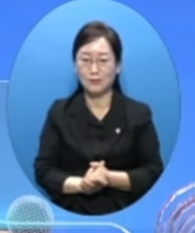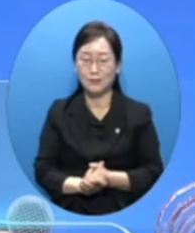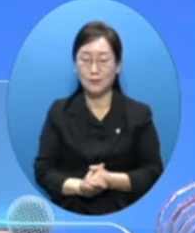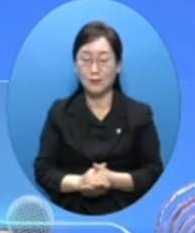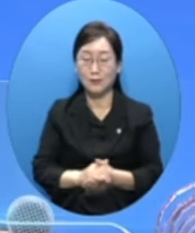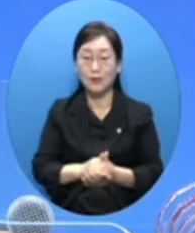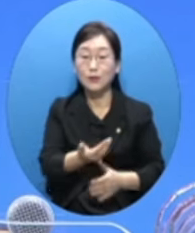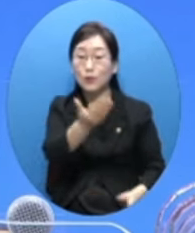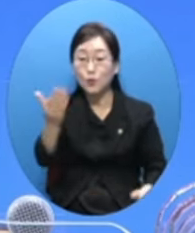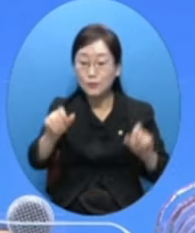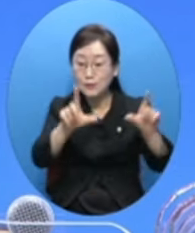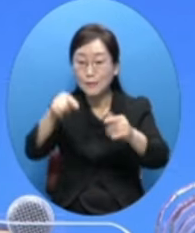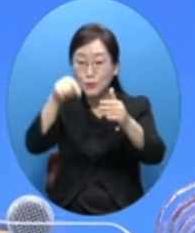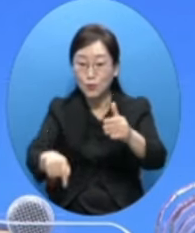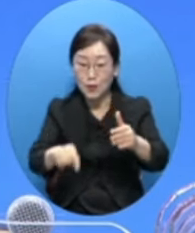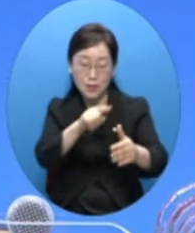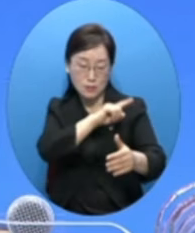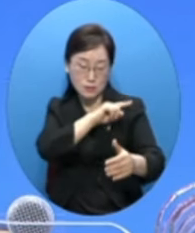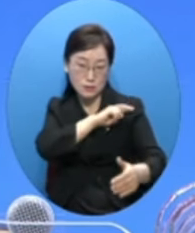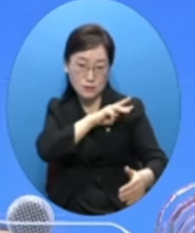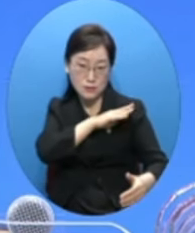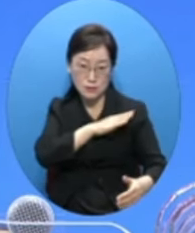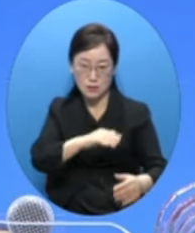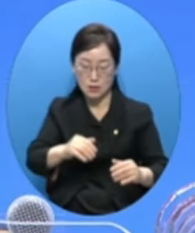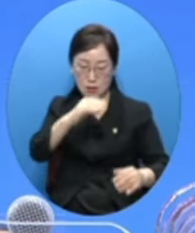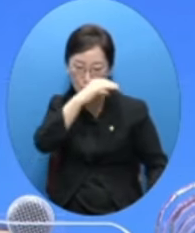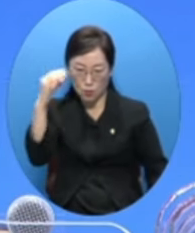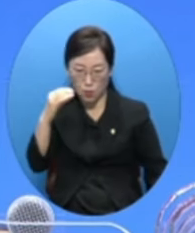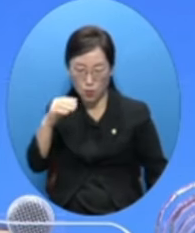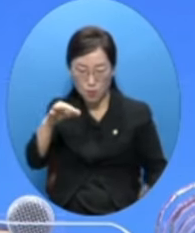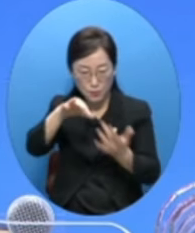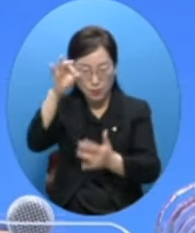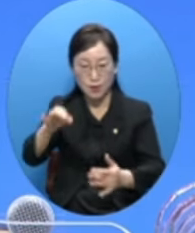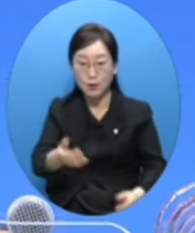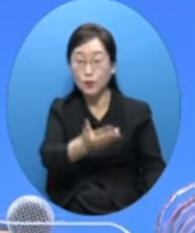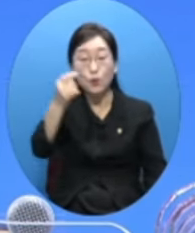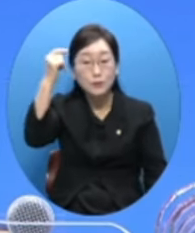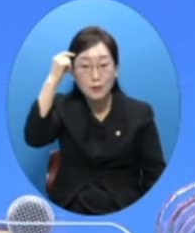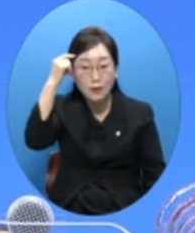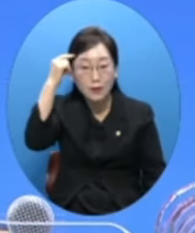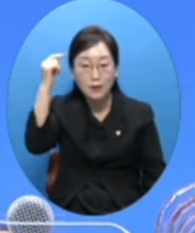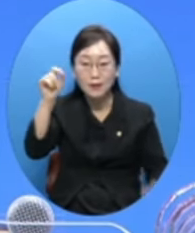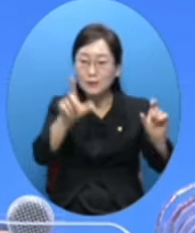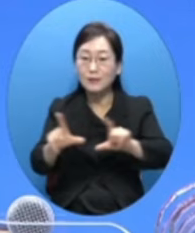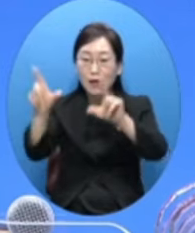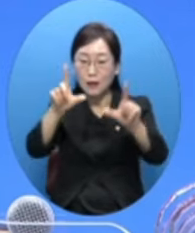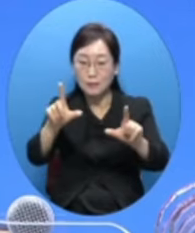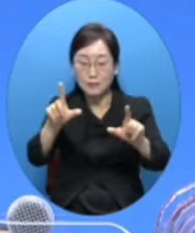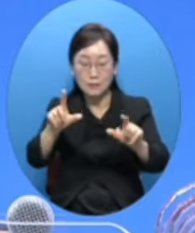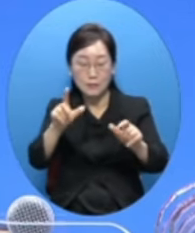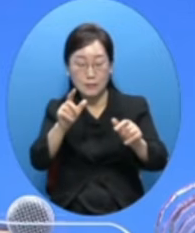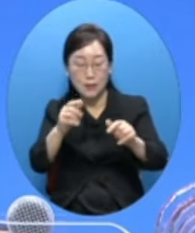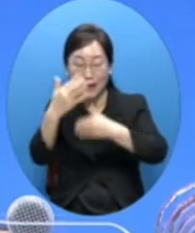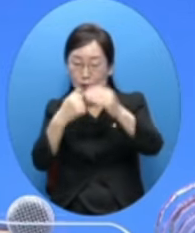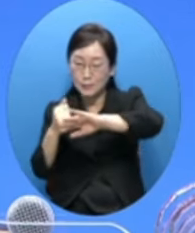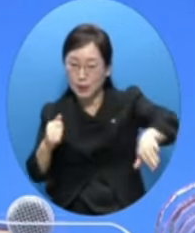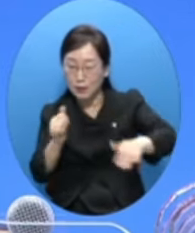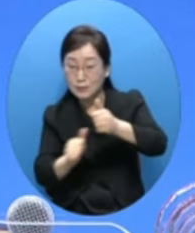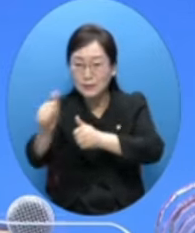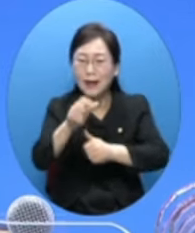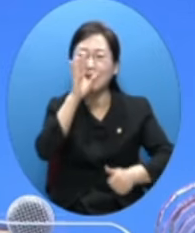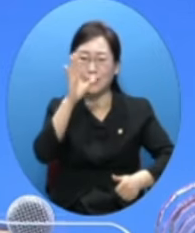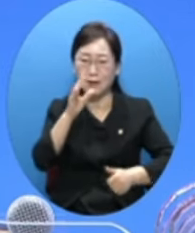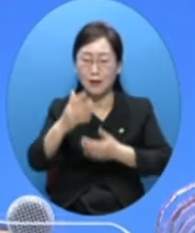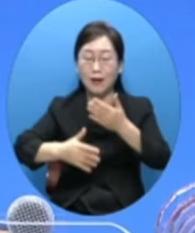삶에 우선순위를 바르게 해야 됩니다. 여러분의 생각, 여러분의 삶이 앞서가면 안 됩니다. 하나님의 나라, 하나님의